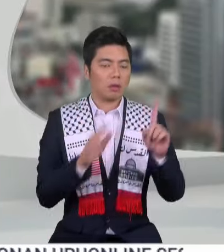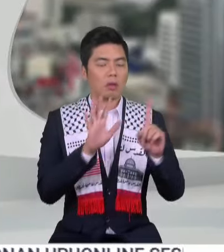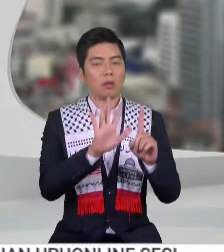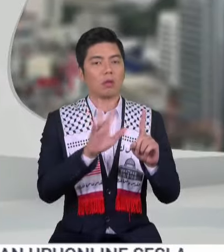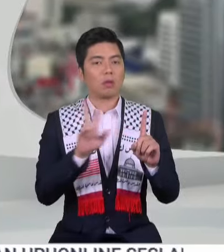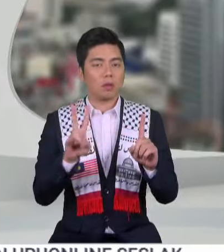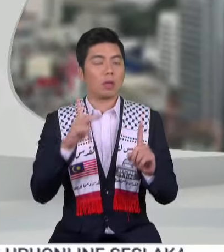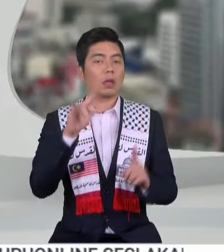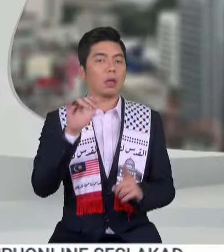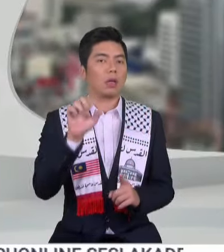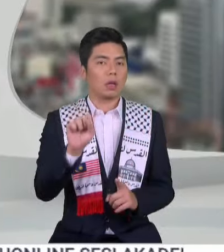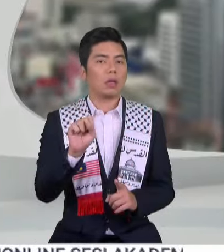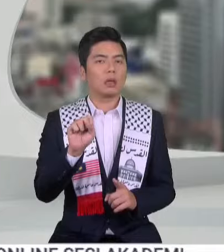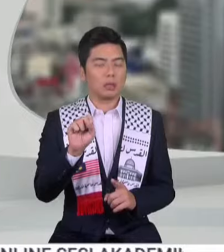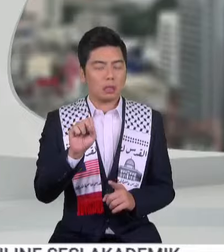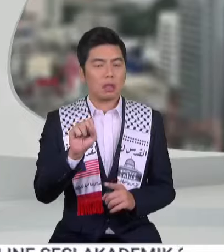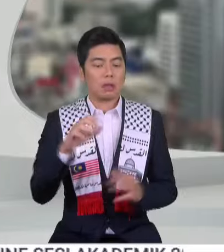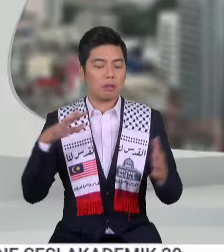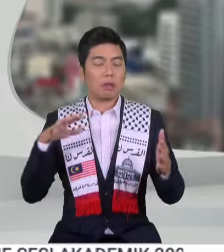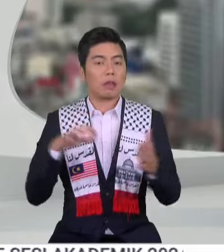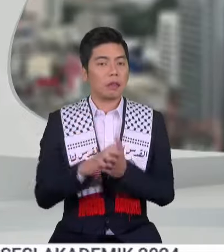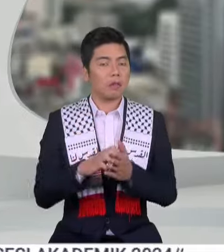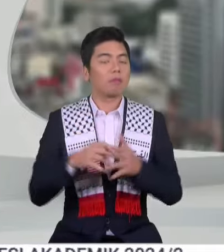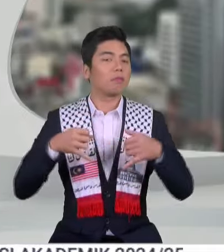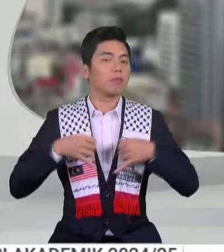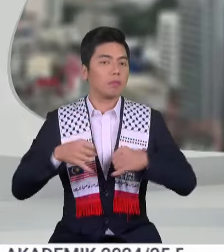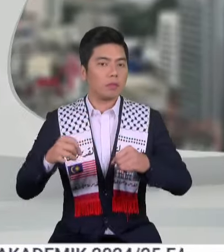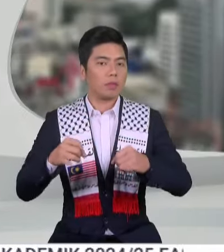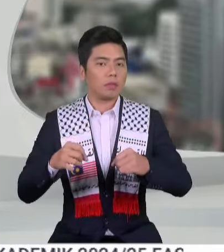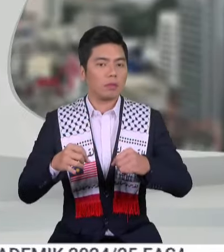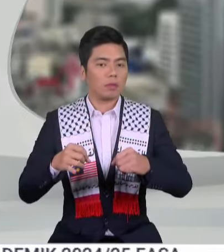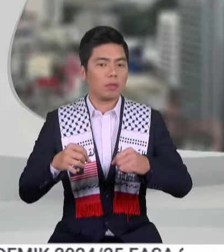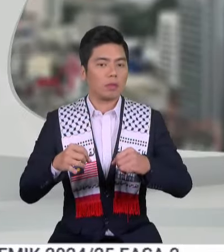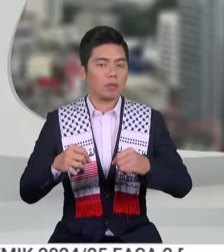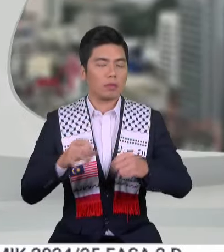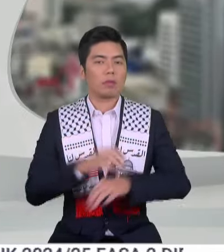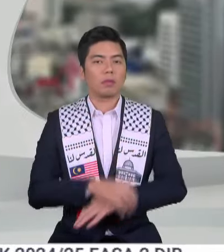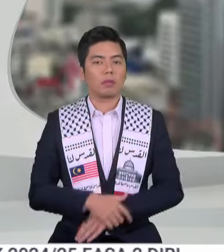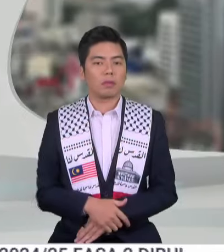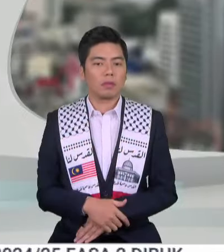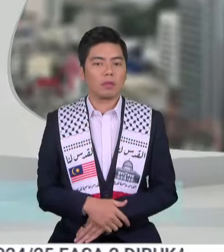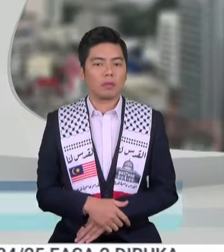152 kes melibatkan kemalangan jalan raya, terperangkap